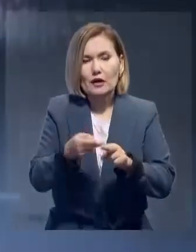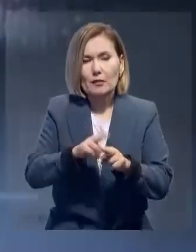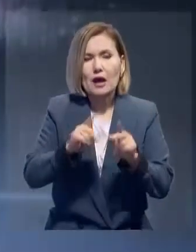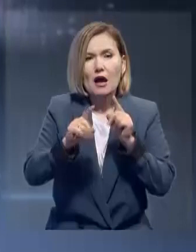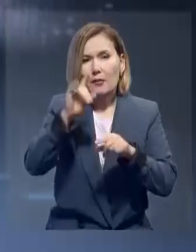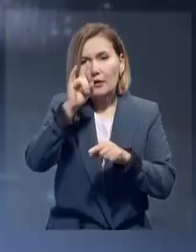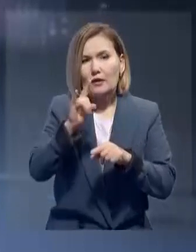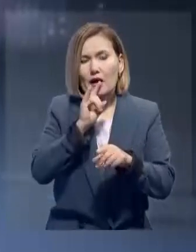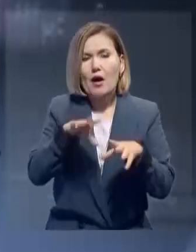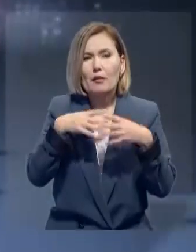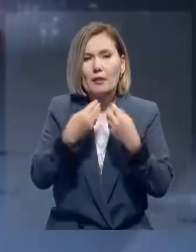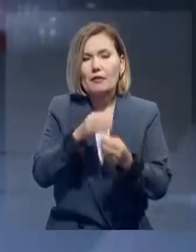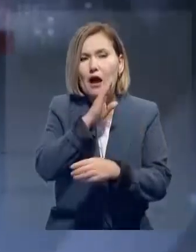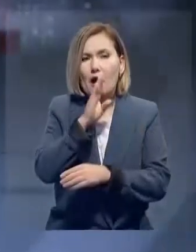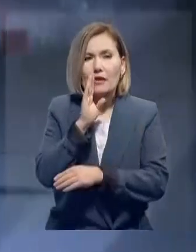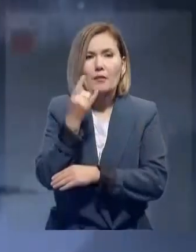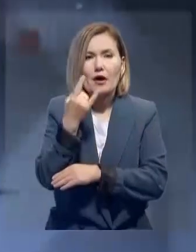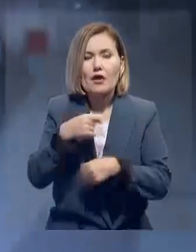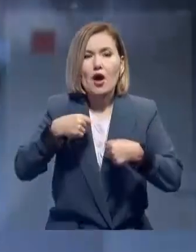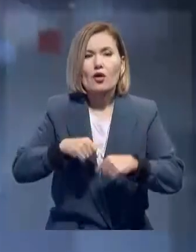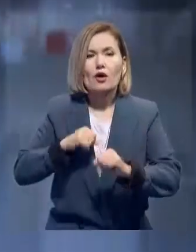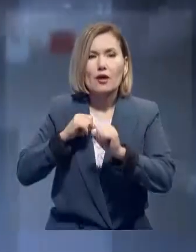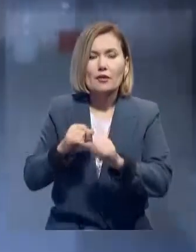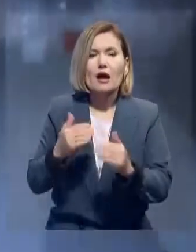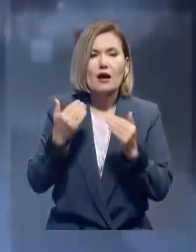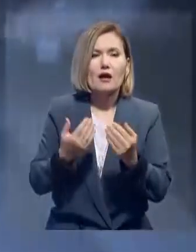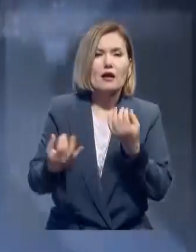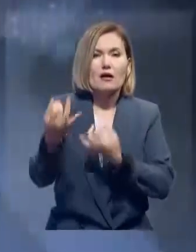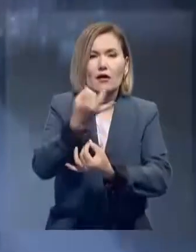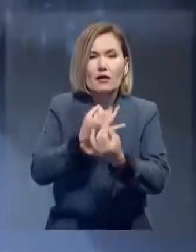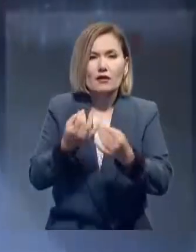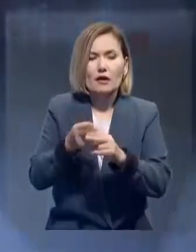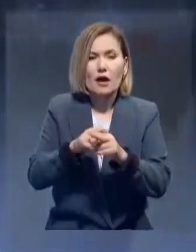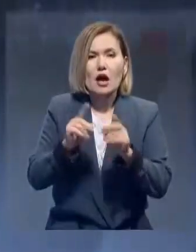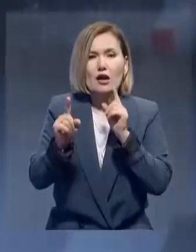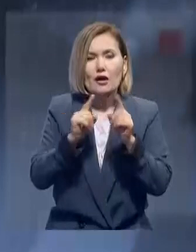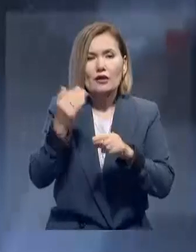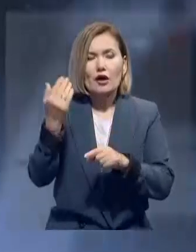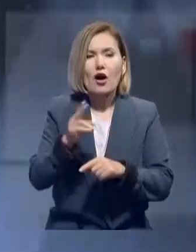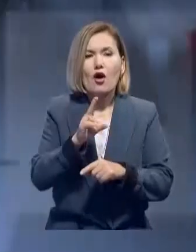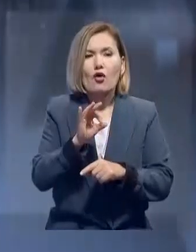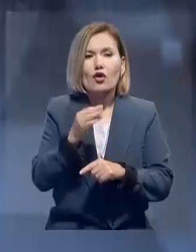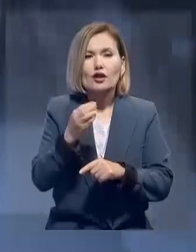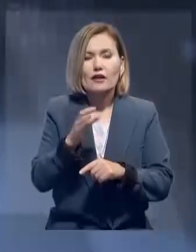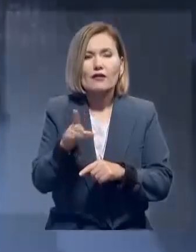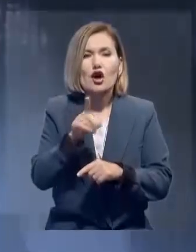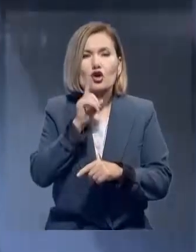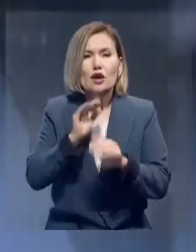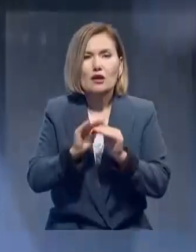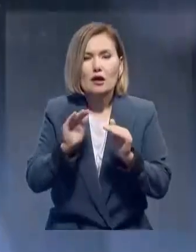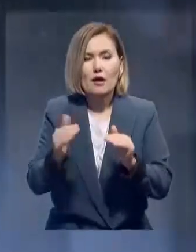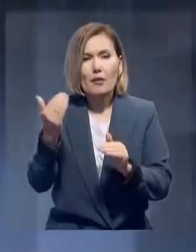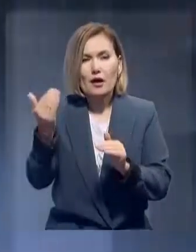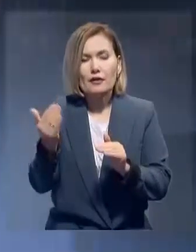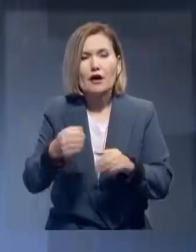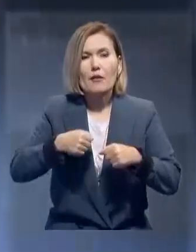Отырыста еліміздегі отбасы, ана мен бала құқығын қорғаудың қазіргі жағдайы талқыланды. Жиында Ерлан Қошанов жас ұрпақтың барынша